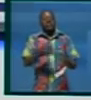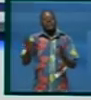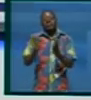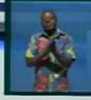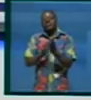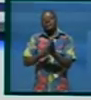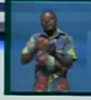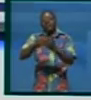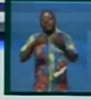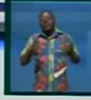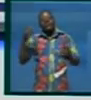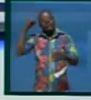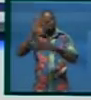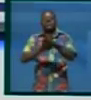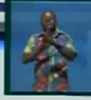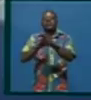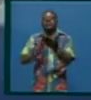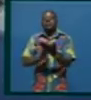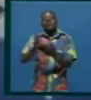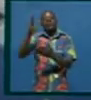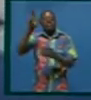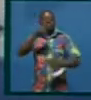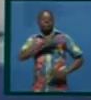avant d'être interpellé par la police.